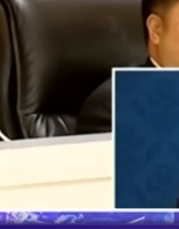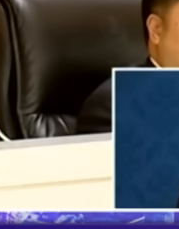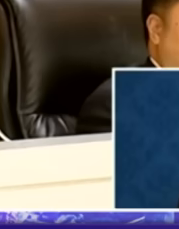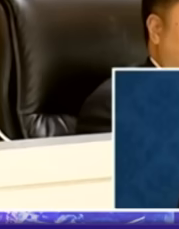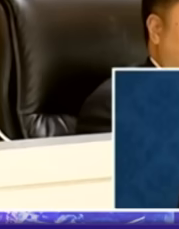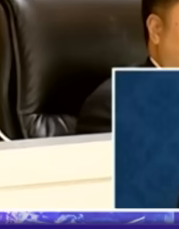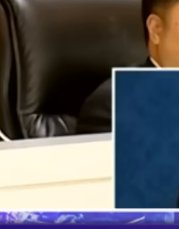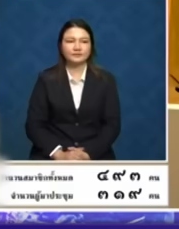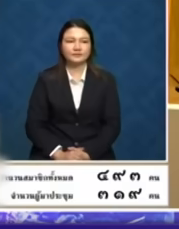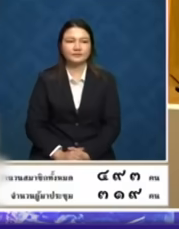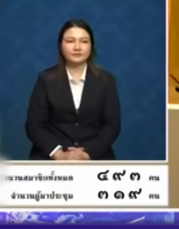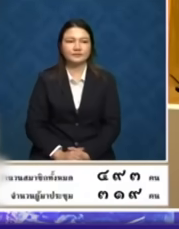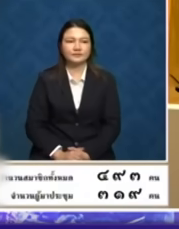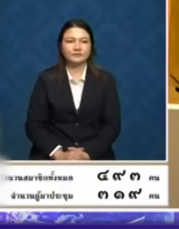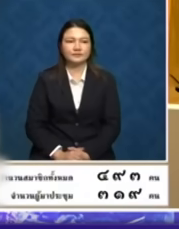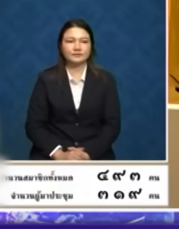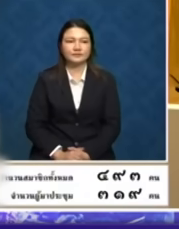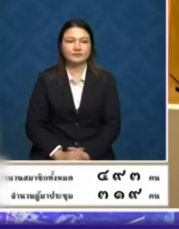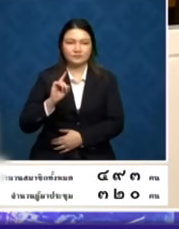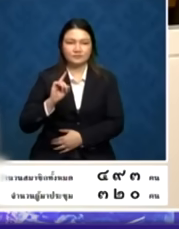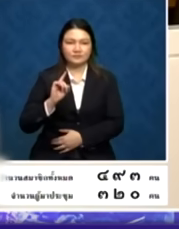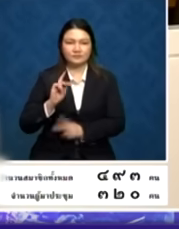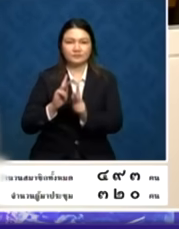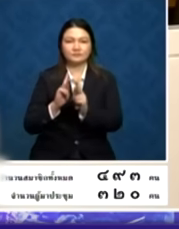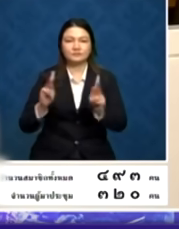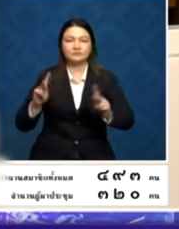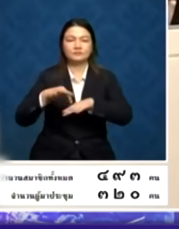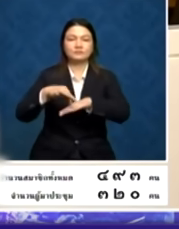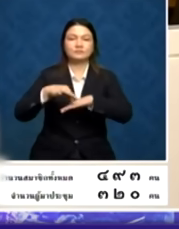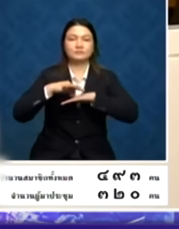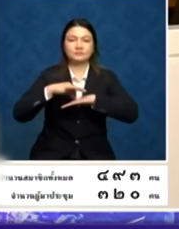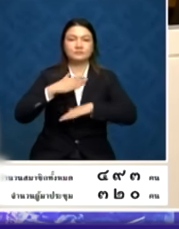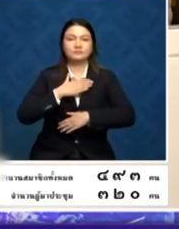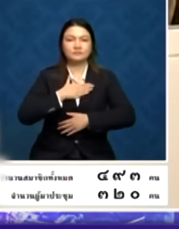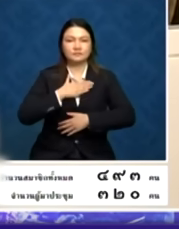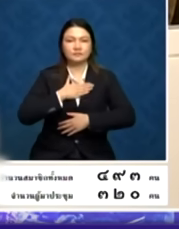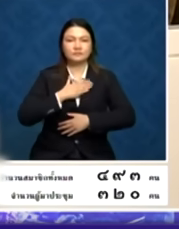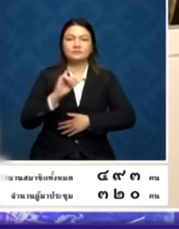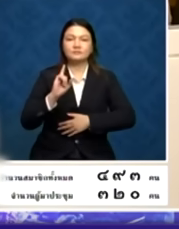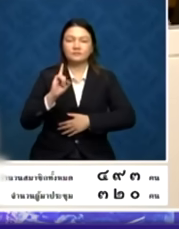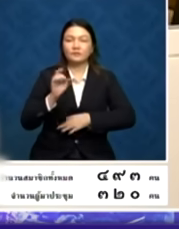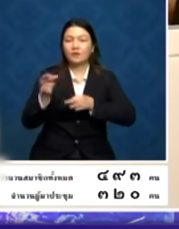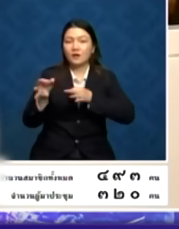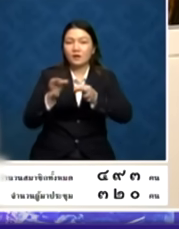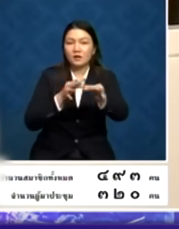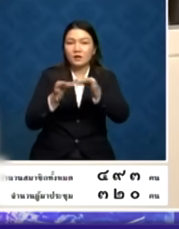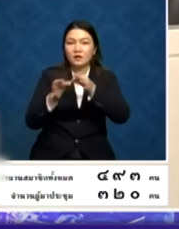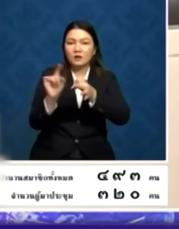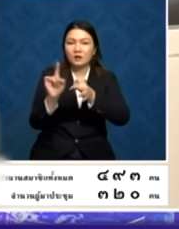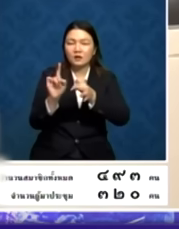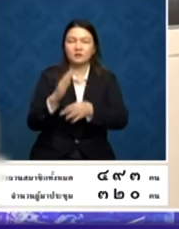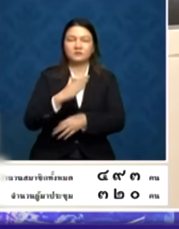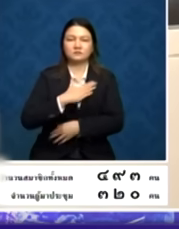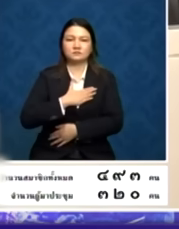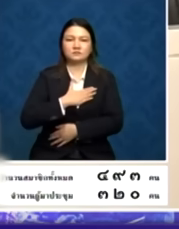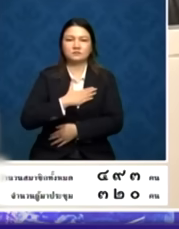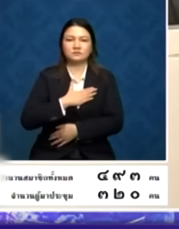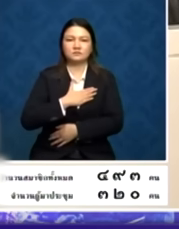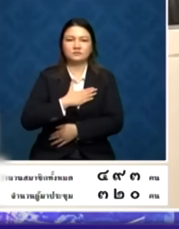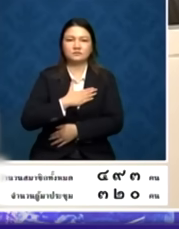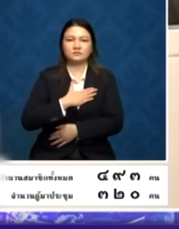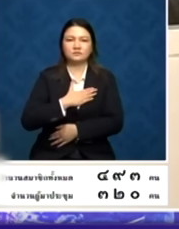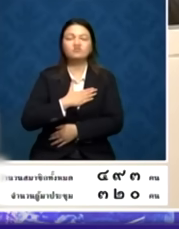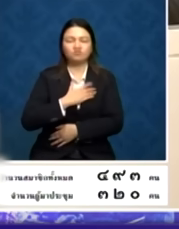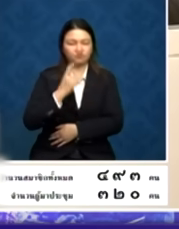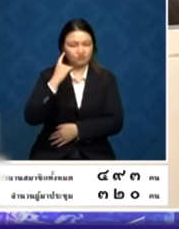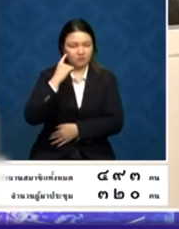เราขาดดุลทุกปีดังนั้นพอเรากู้ทุกปีเราก็เป็นหนี้ซึ่งหนี้ตัวนั้นเราคุ้นกันในชื่อของคำว่า